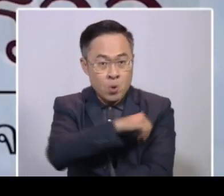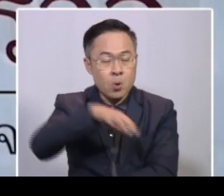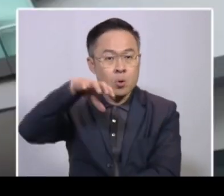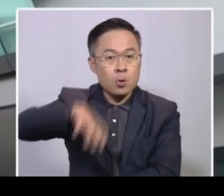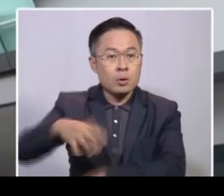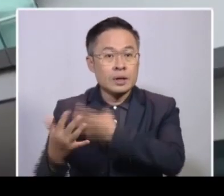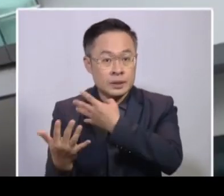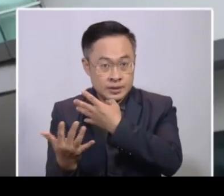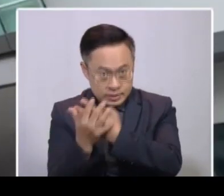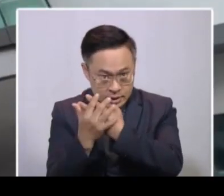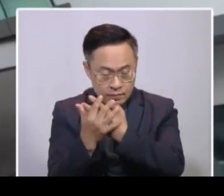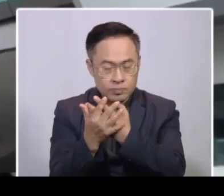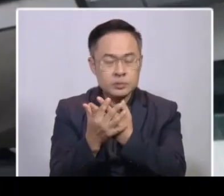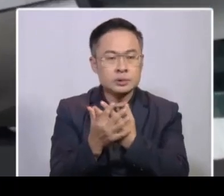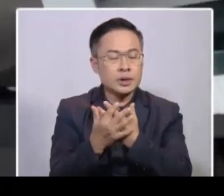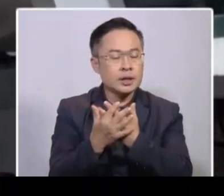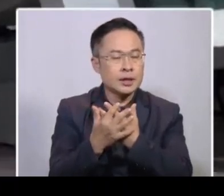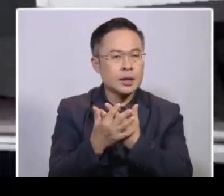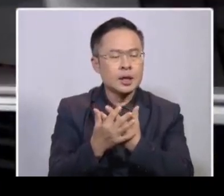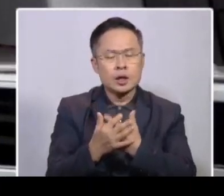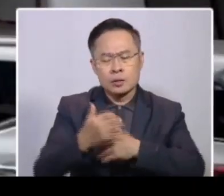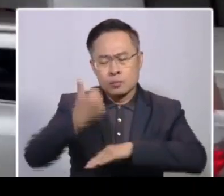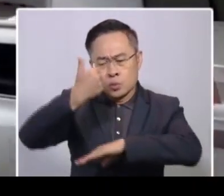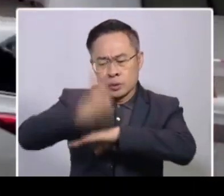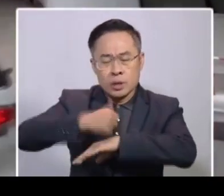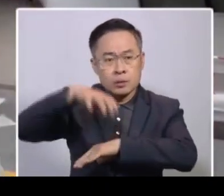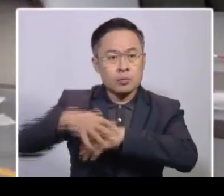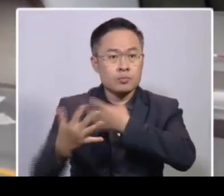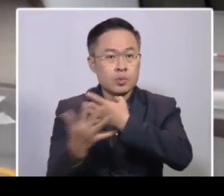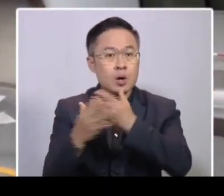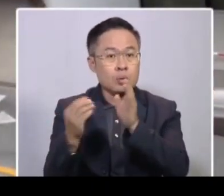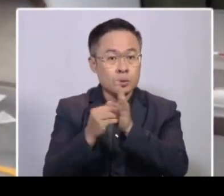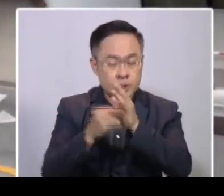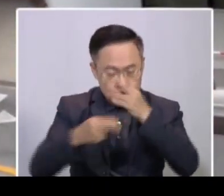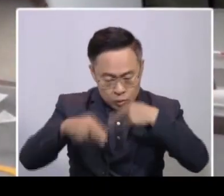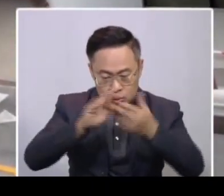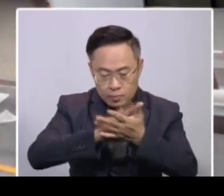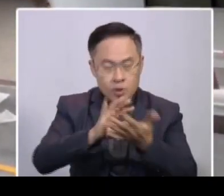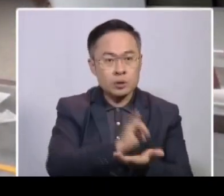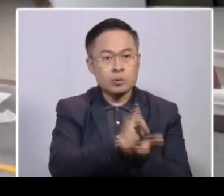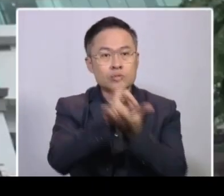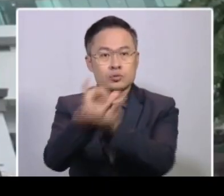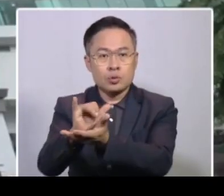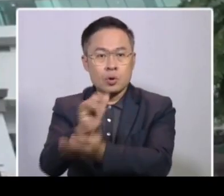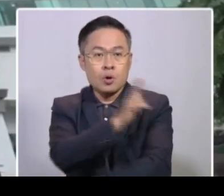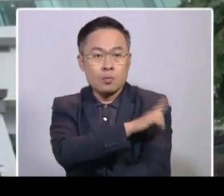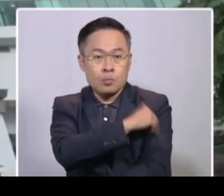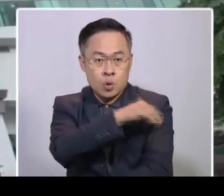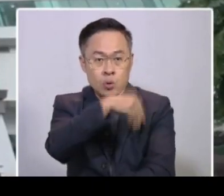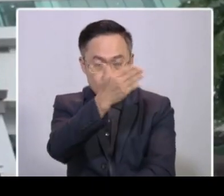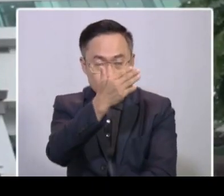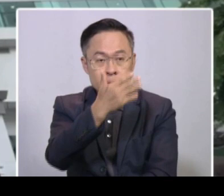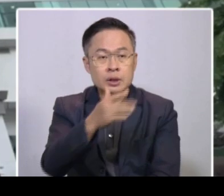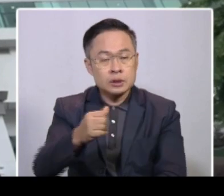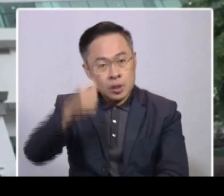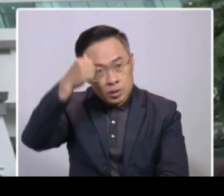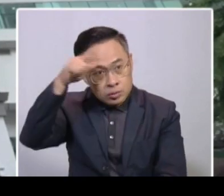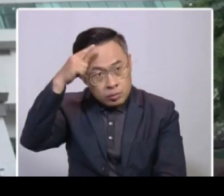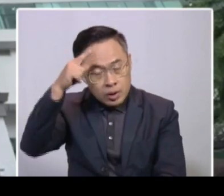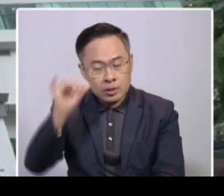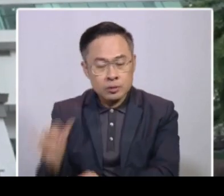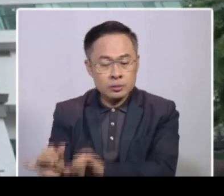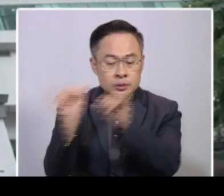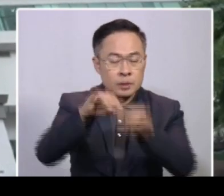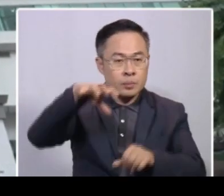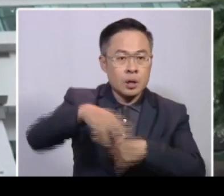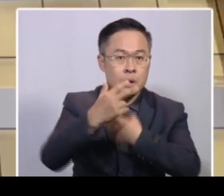นระยะเวลาในการพักรักษาตัวทางกรมราชทัณฑ์สามารถพิจารณาเองได้ส่วนที่มีการวิพากษ์วิจารณ์ว่านายทักษิณได้รับเข้ารักษาตั